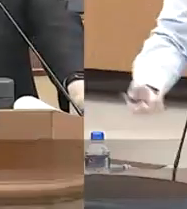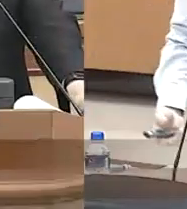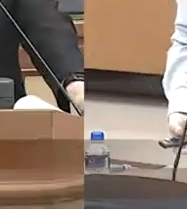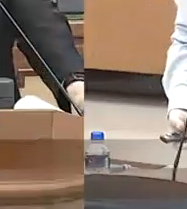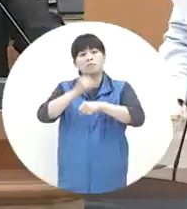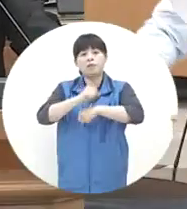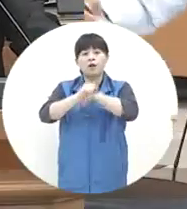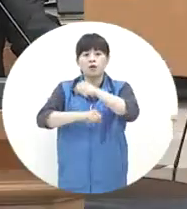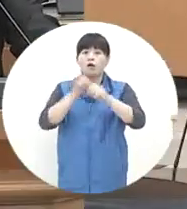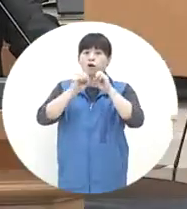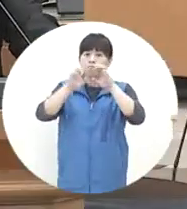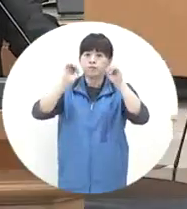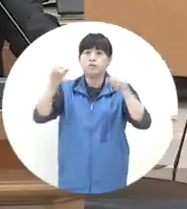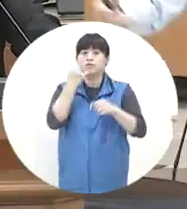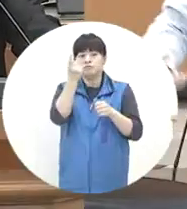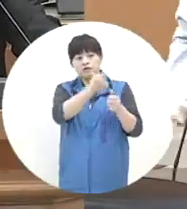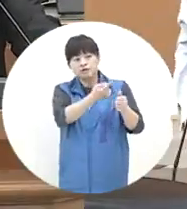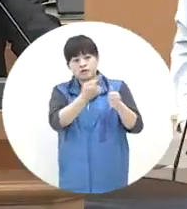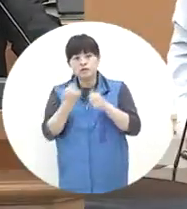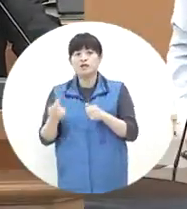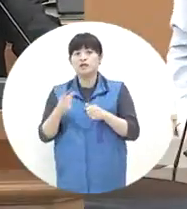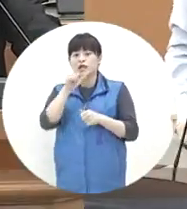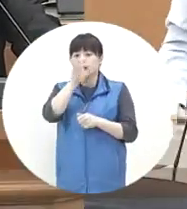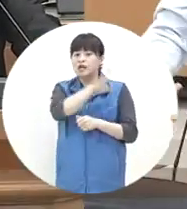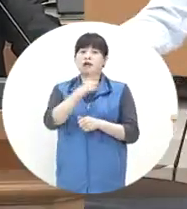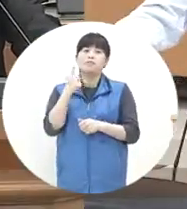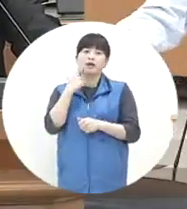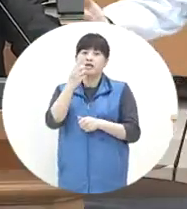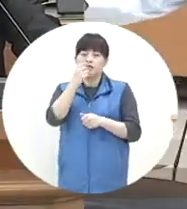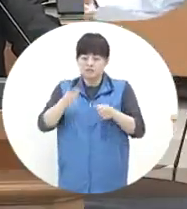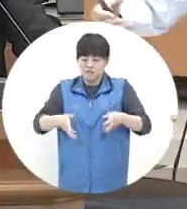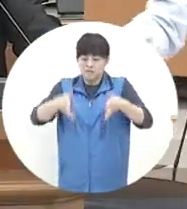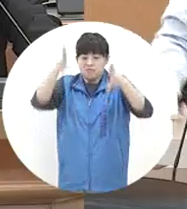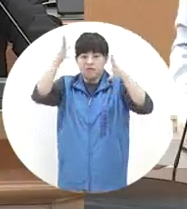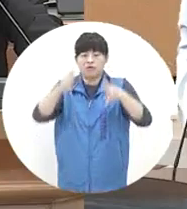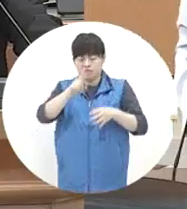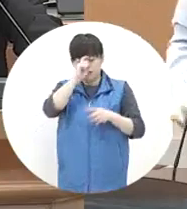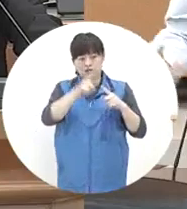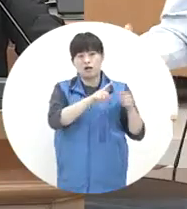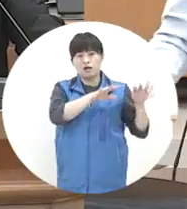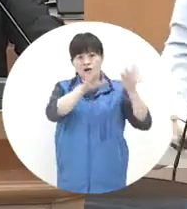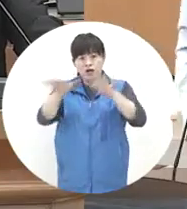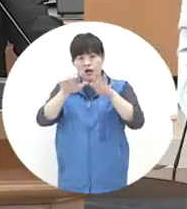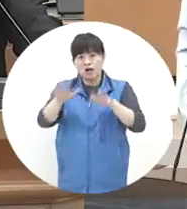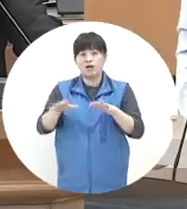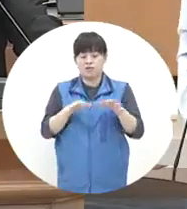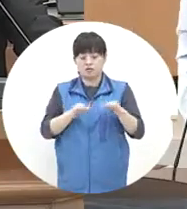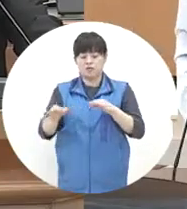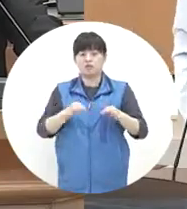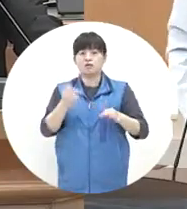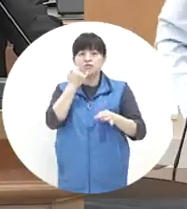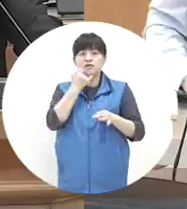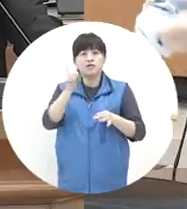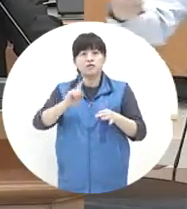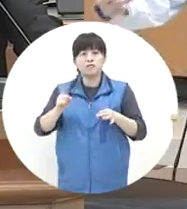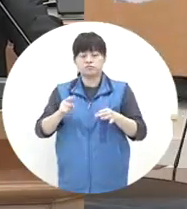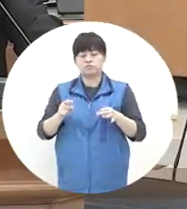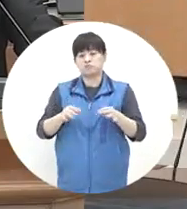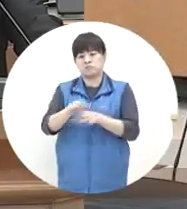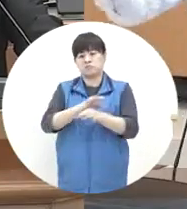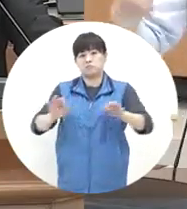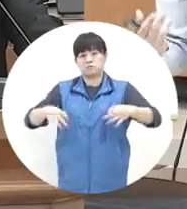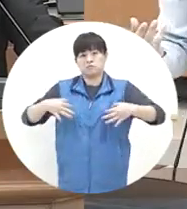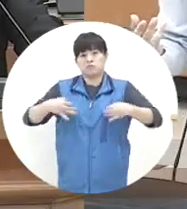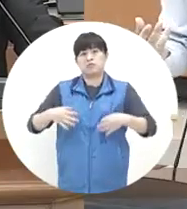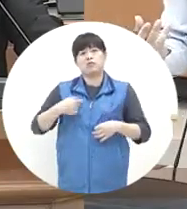跟我们宣传一下，说我们莺歌这个美食广场宣传一下，让多一点的人来，让摊商哦可以。赚到当